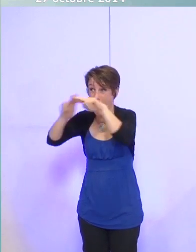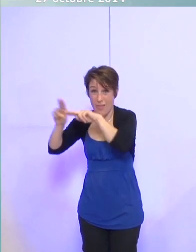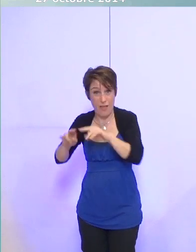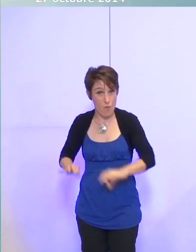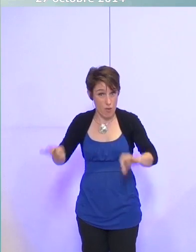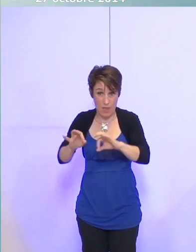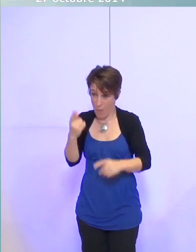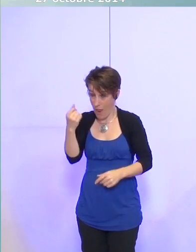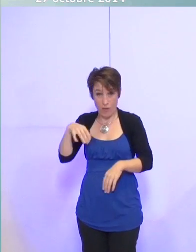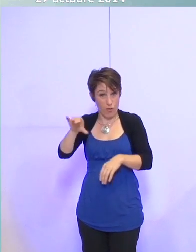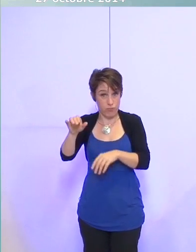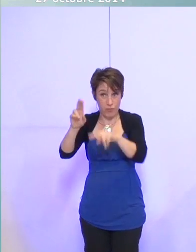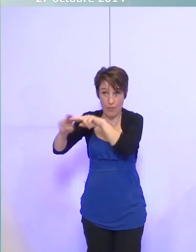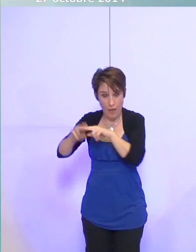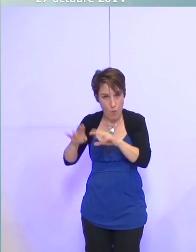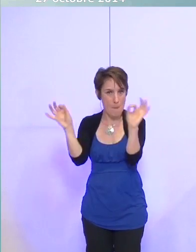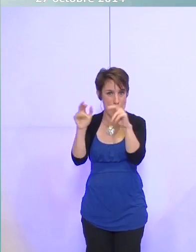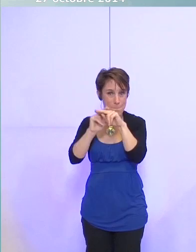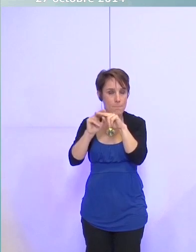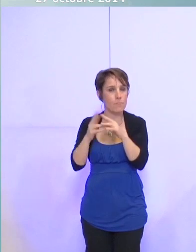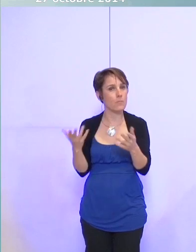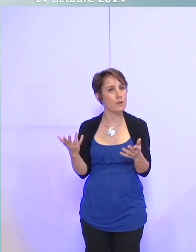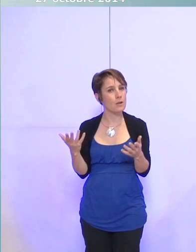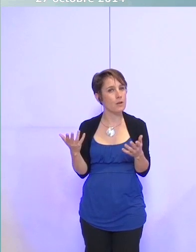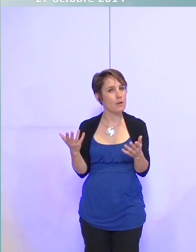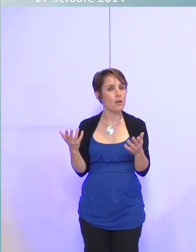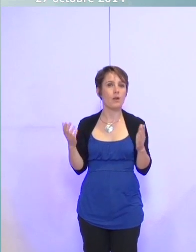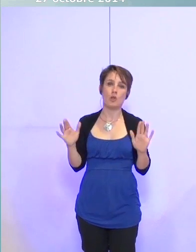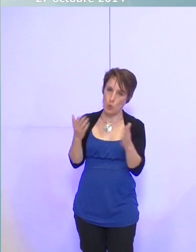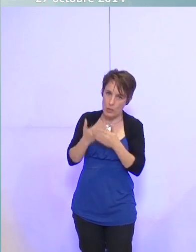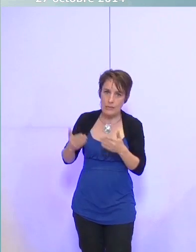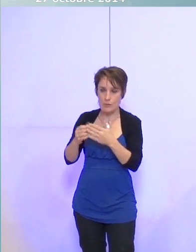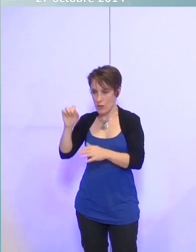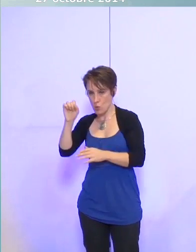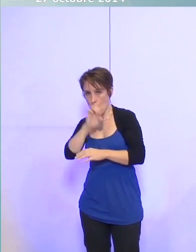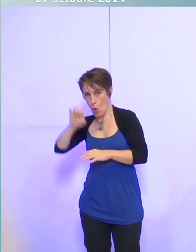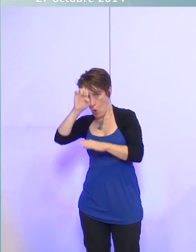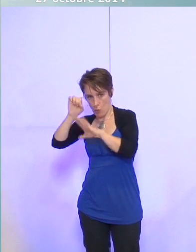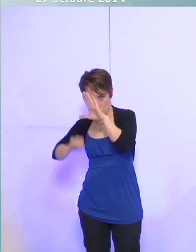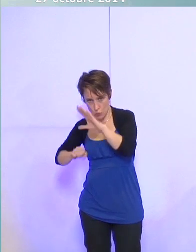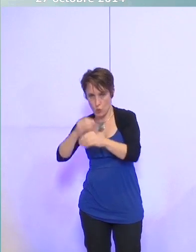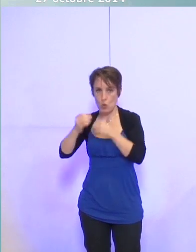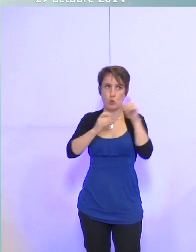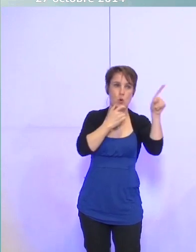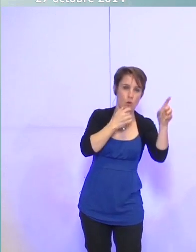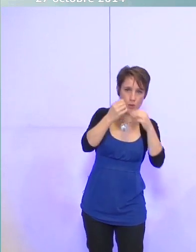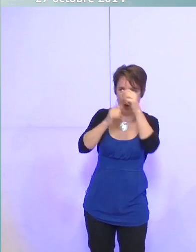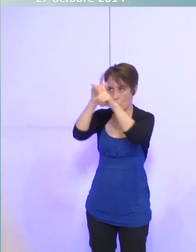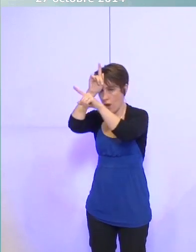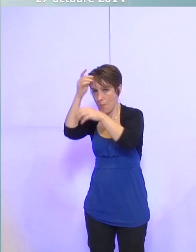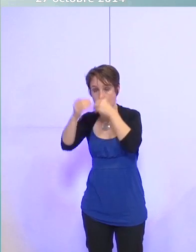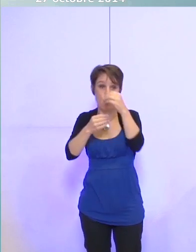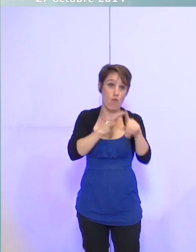différentes solutions qui ont été abordées à la fois dans le sud de l'Europe, la situation de l'Allemagne, la situation du Royaume-Uni et la situation de la France,